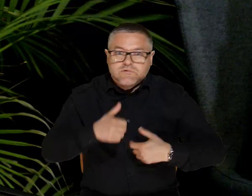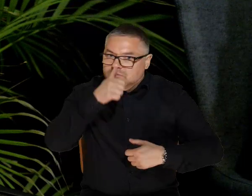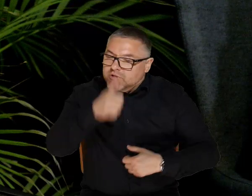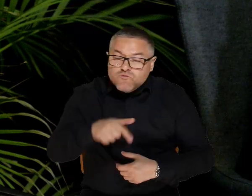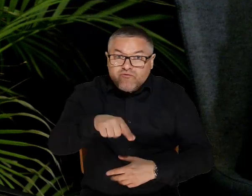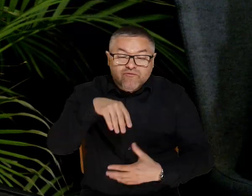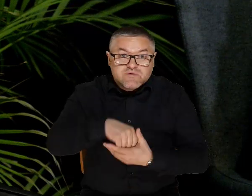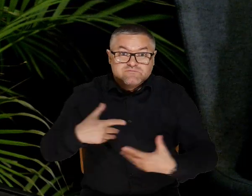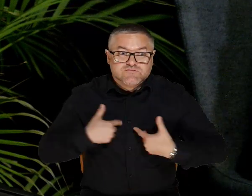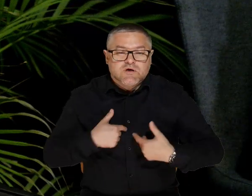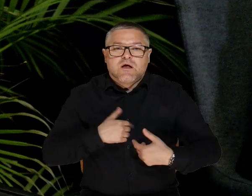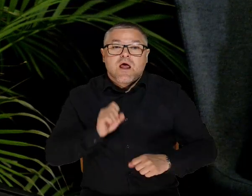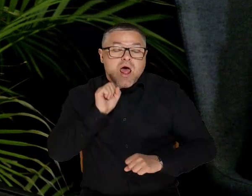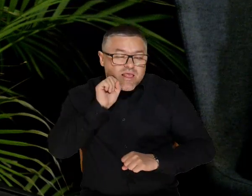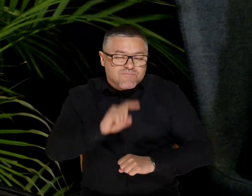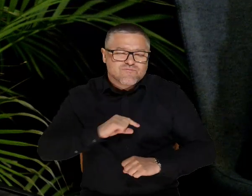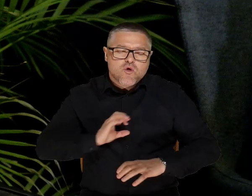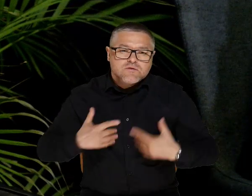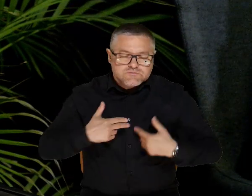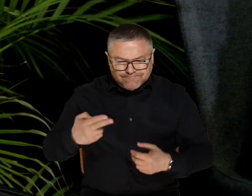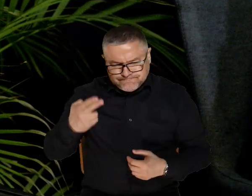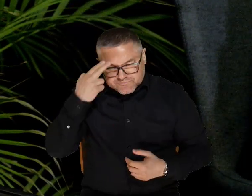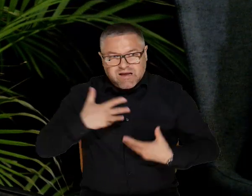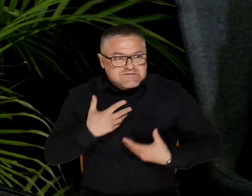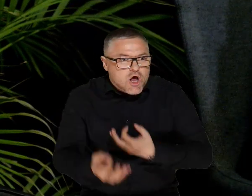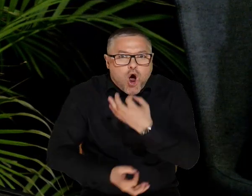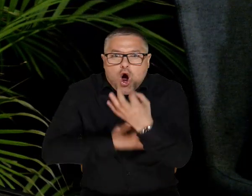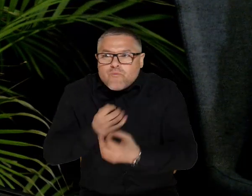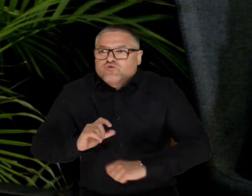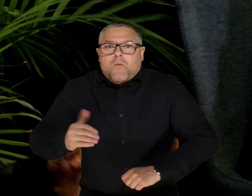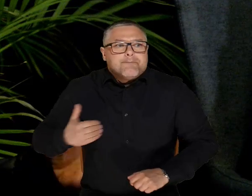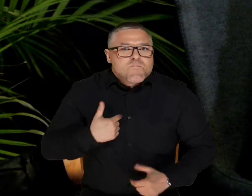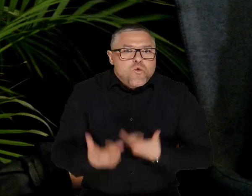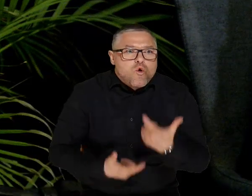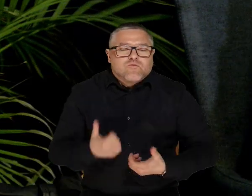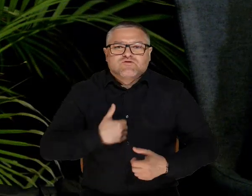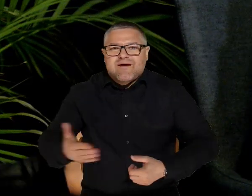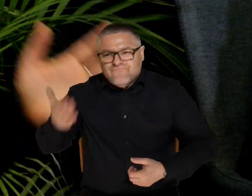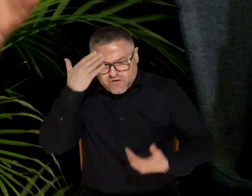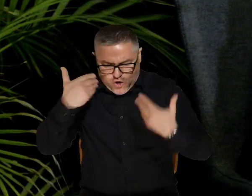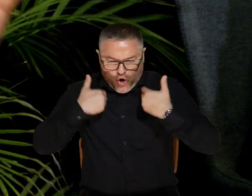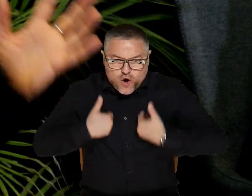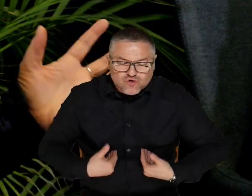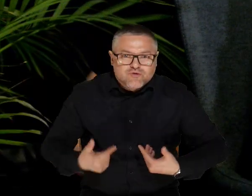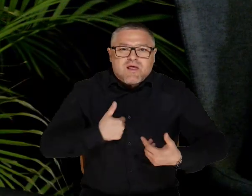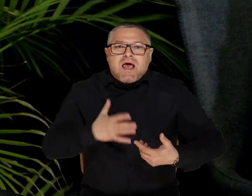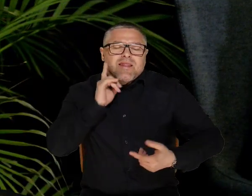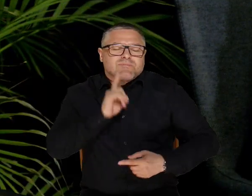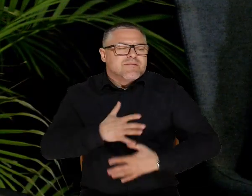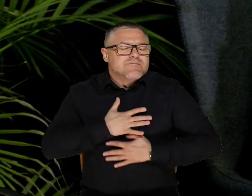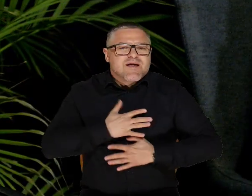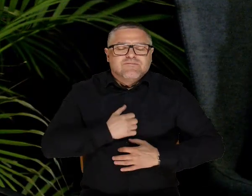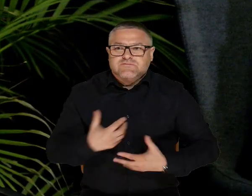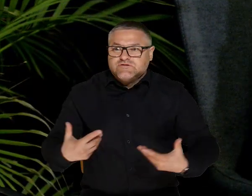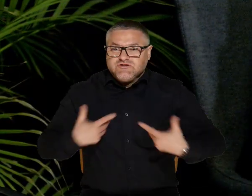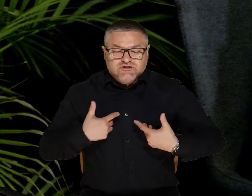prostu. Bo ja tyle przeżyłam, ja bym chciała to komuś opowiedzieć, o tym, co się ze mną działo, czego ja się dowiedziałam o sobie. Ja miałam tak niesamowite